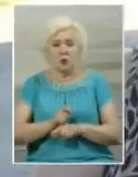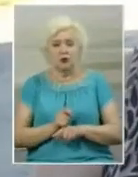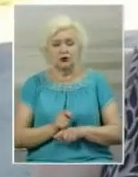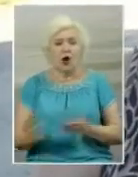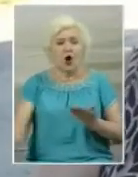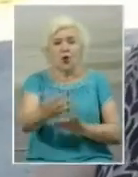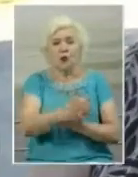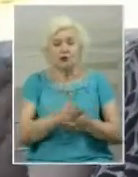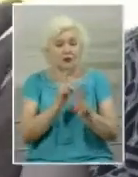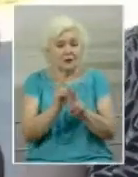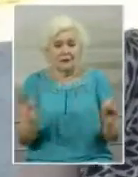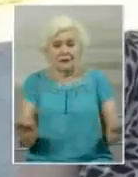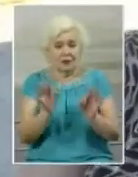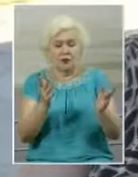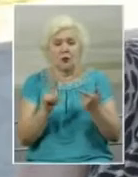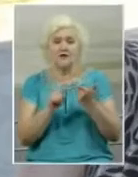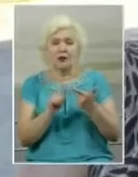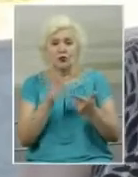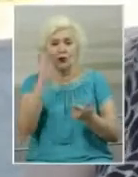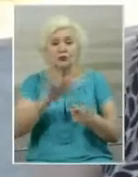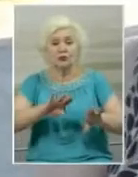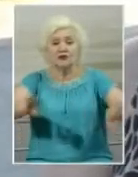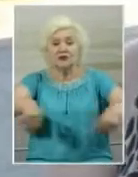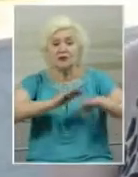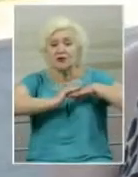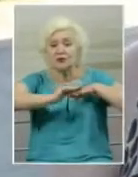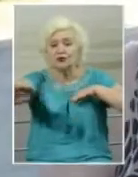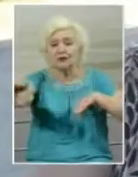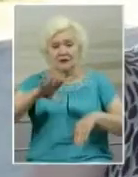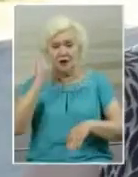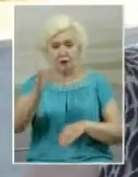урожай не такой будет. И во-вторых, будет же пустыня когда-то